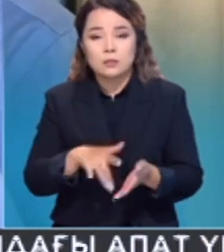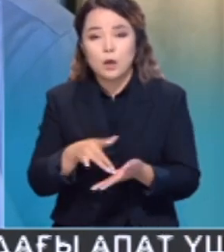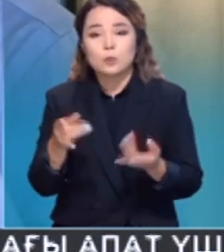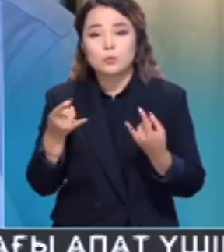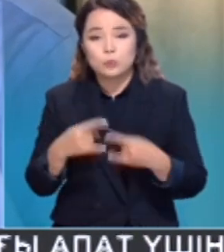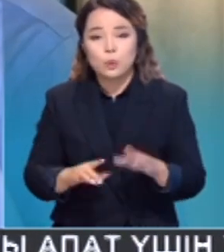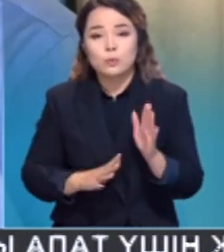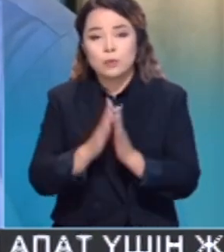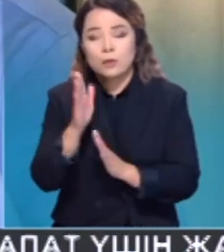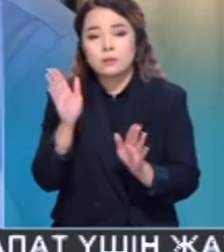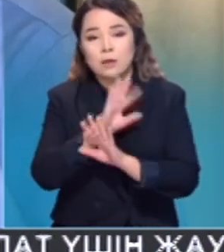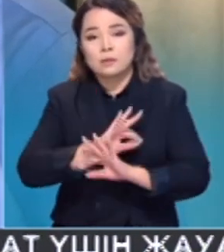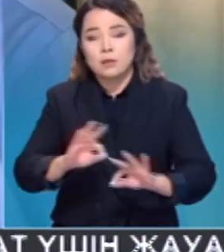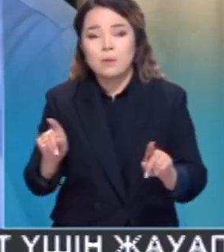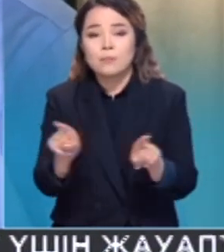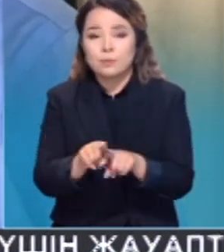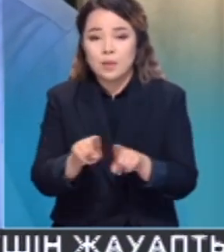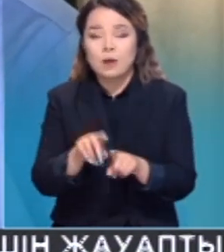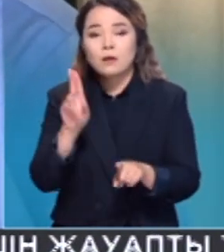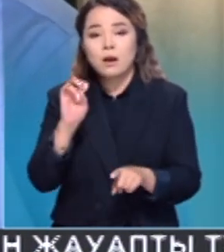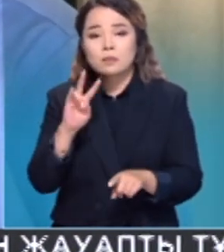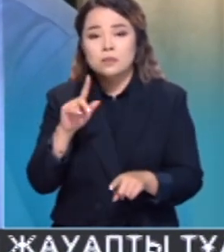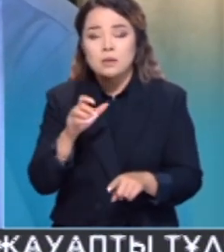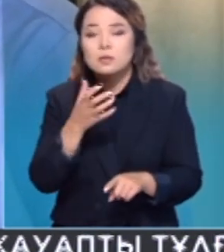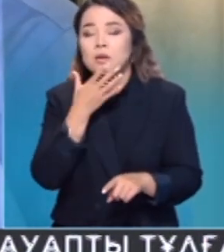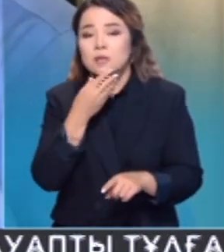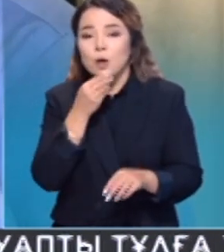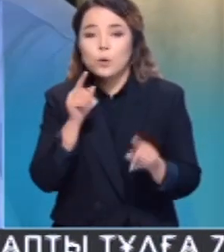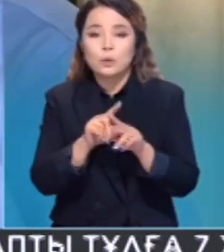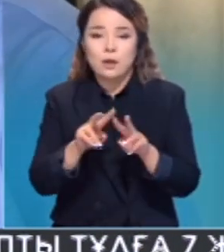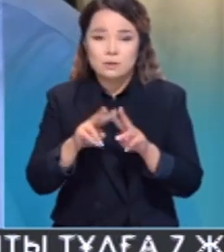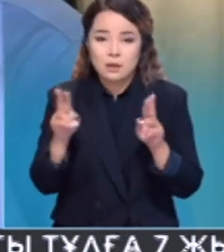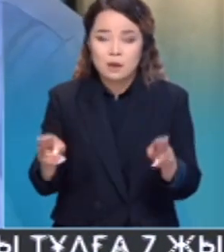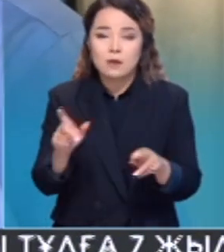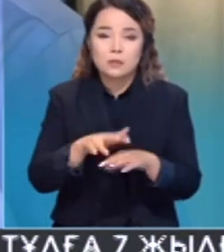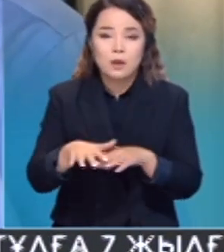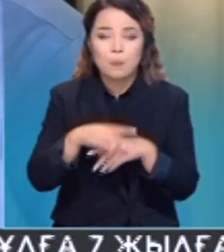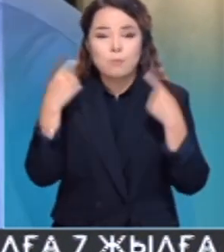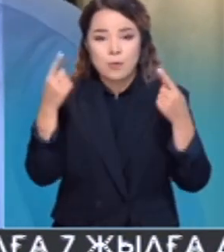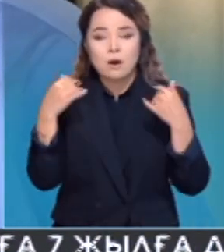мәдениеті мен табиғатында ұқсастық бар. Канзаста да жайылым көп. Халық негізінен мал ұстайды.